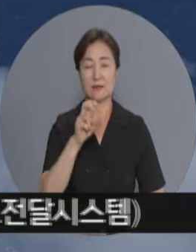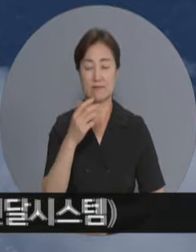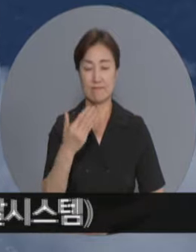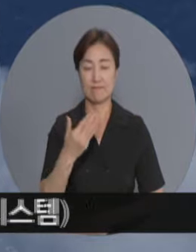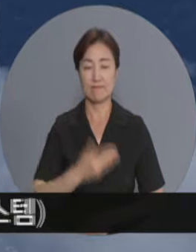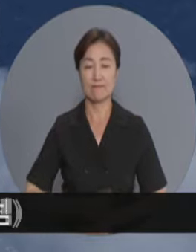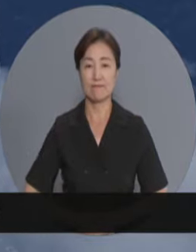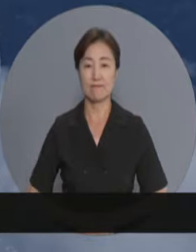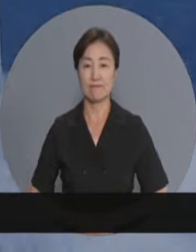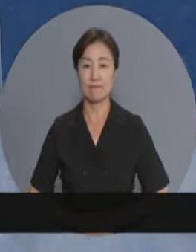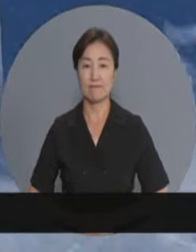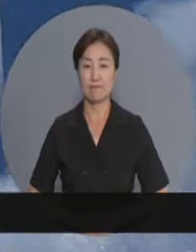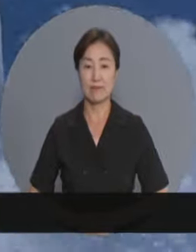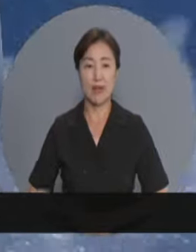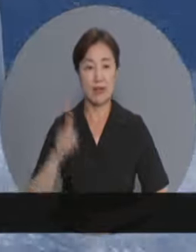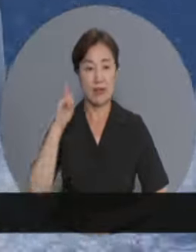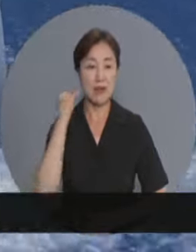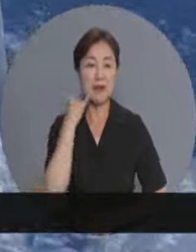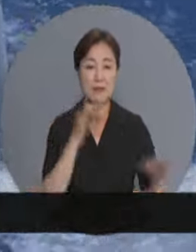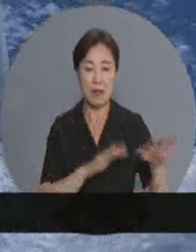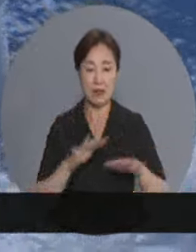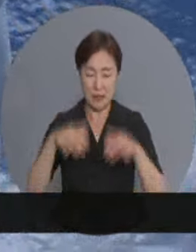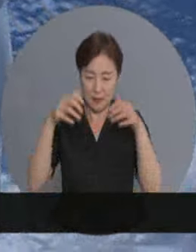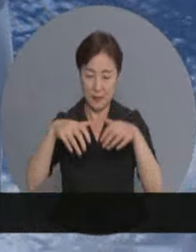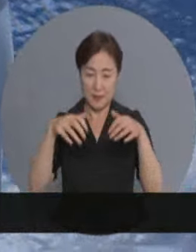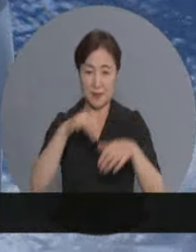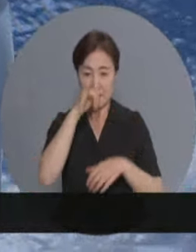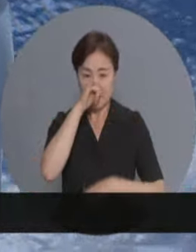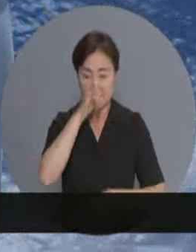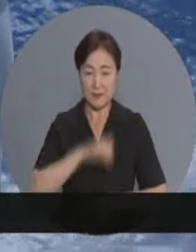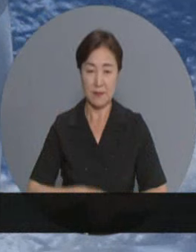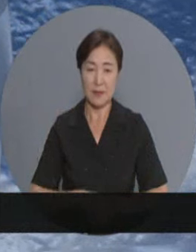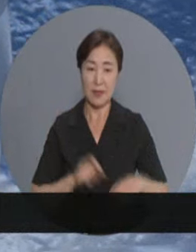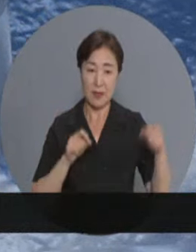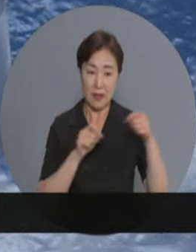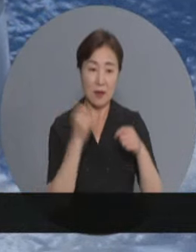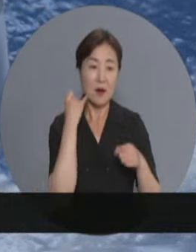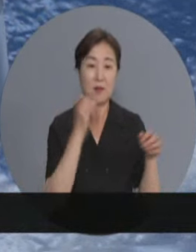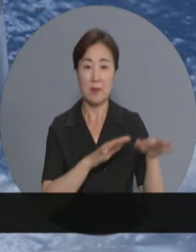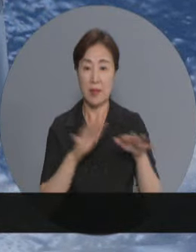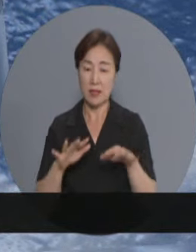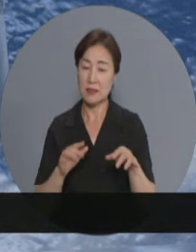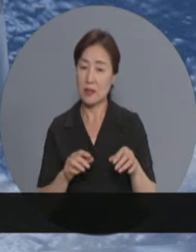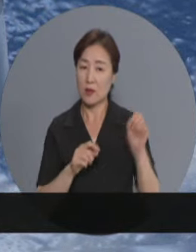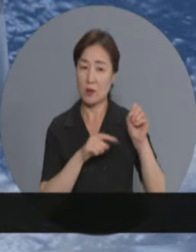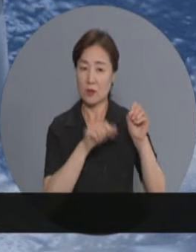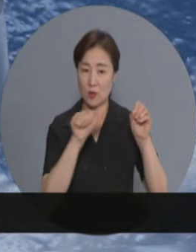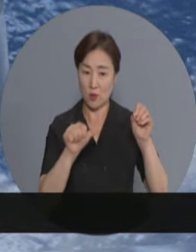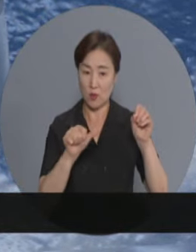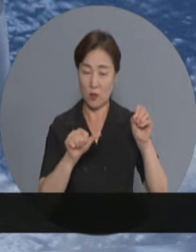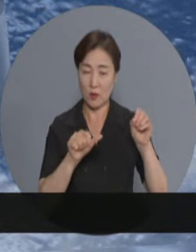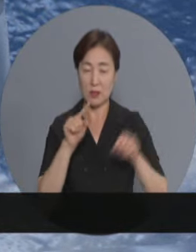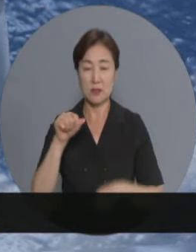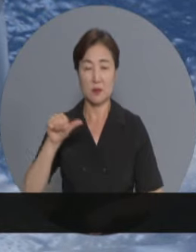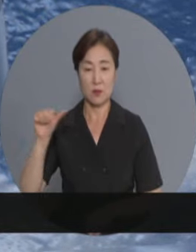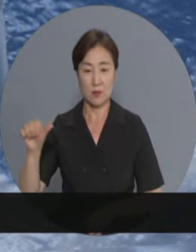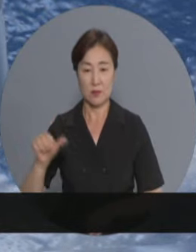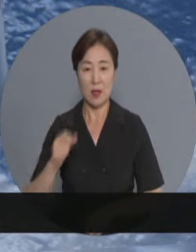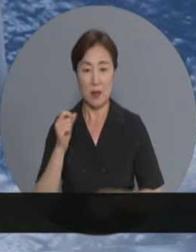예상됩니다. 내일 해상에도 비가 오는 가운데 바다의 물결은 남해 서부 앞바다에서 0.5에서